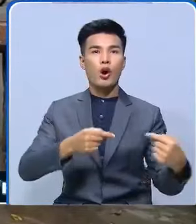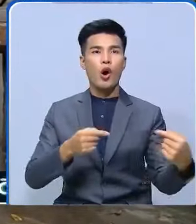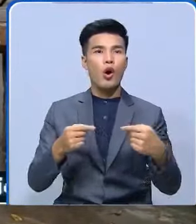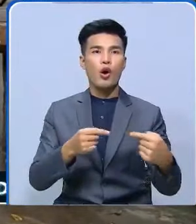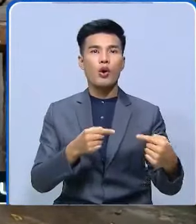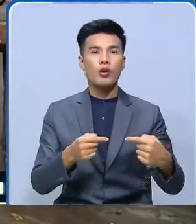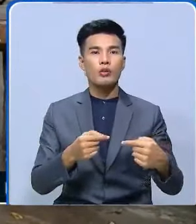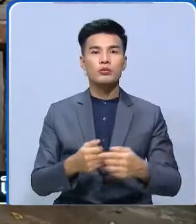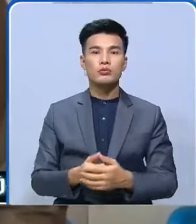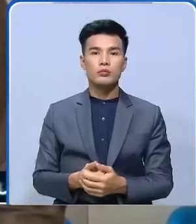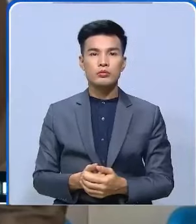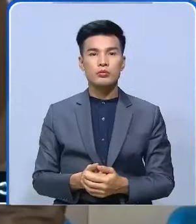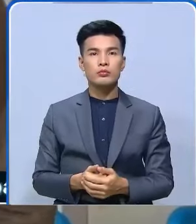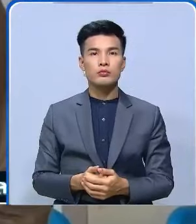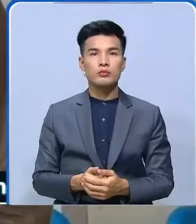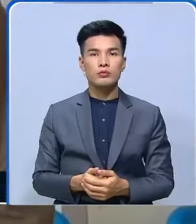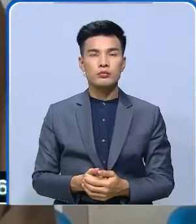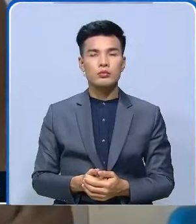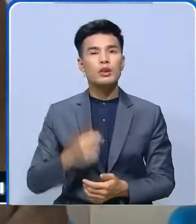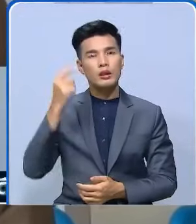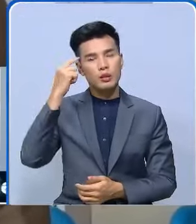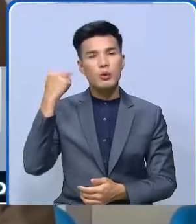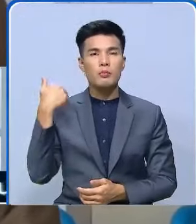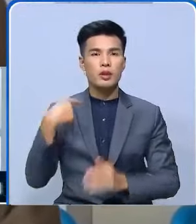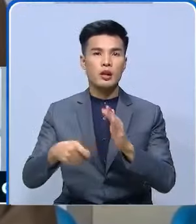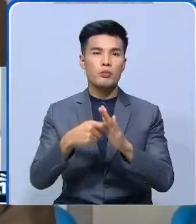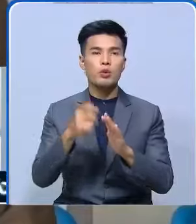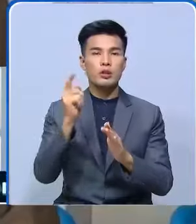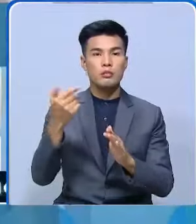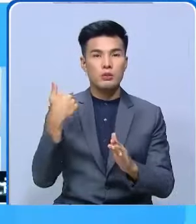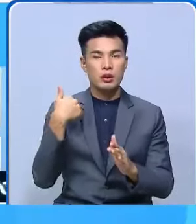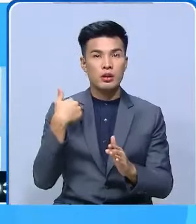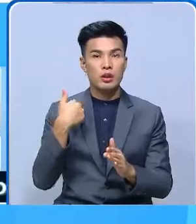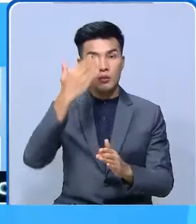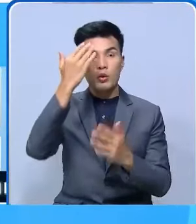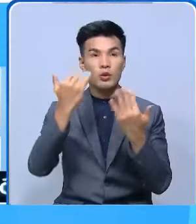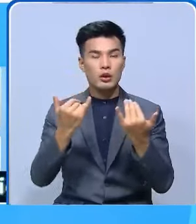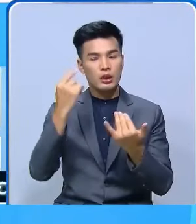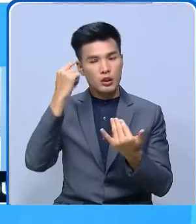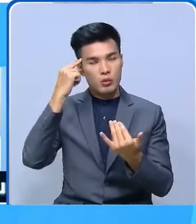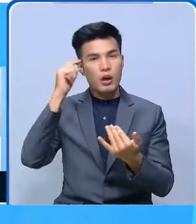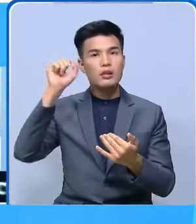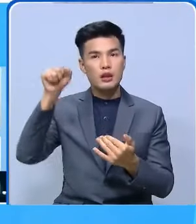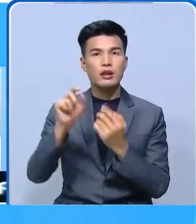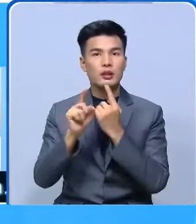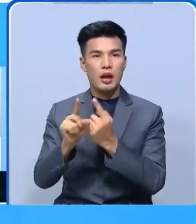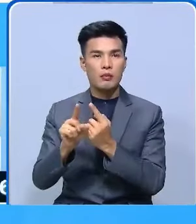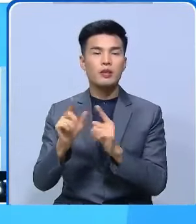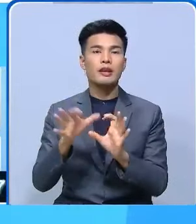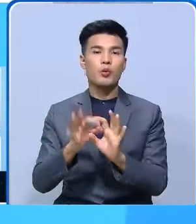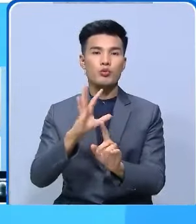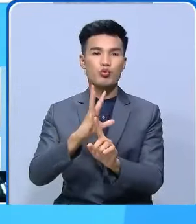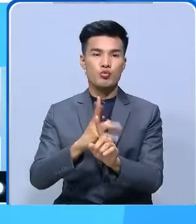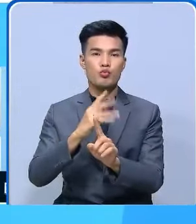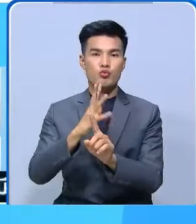ค่ะ อาจจะเป็นไปได้นะครับเพราะเบื้องต้นเนี่ยเราก็น่าจะสันนิษฐานไปทางชู้สาวครับ